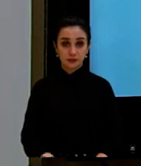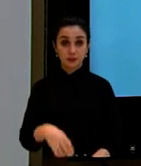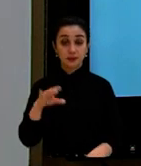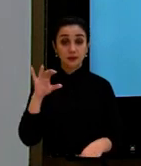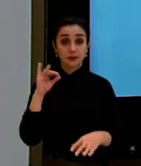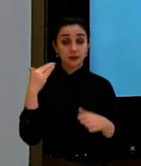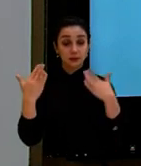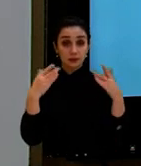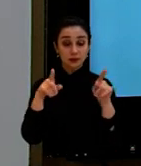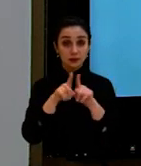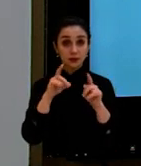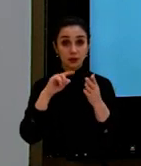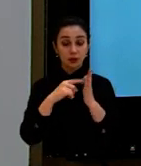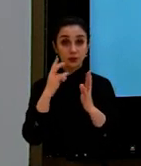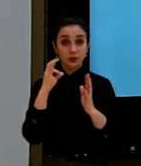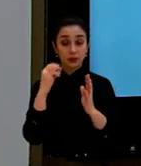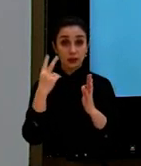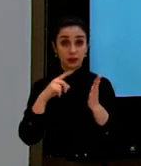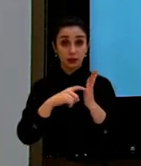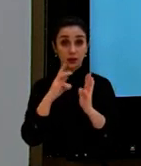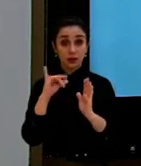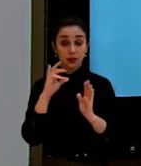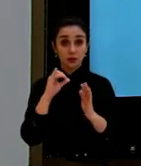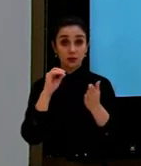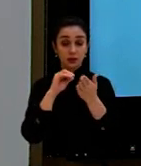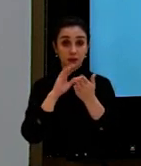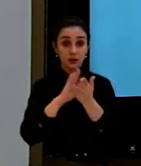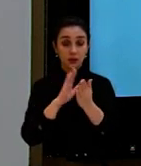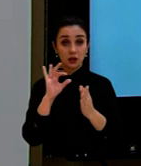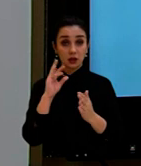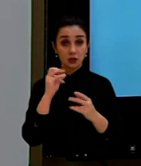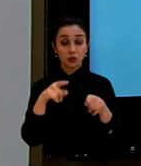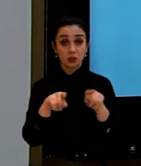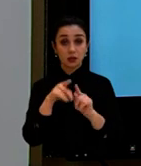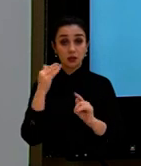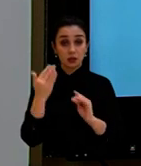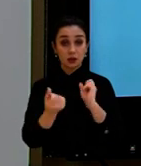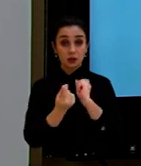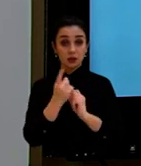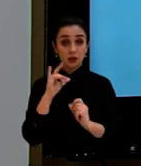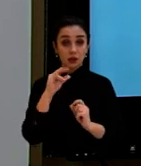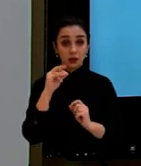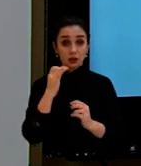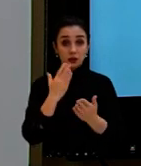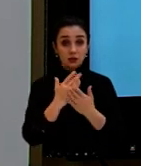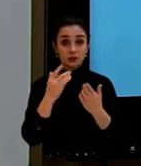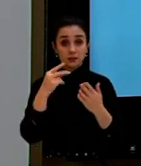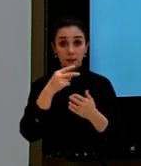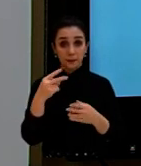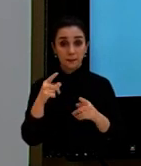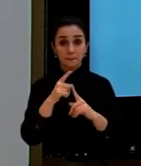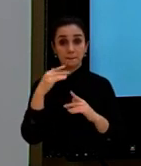Сторона квадрата равно 2 умноженное на радиус вписанной окружности. Отсюда радиус вписанной окружности